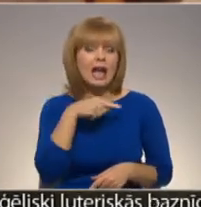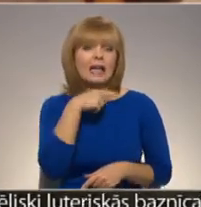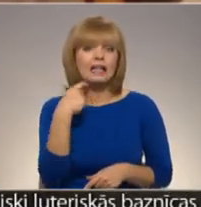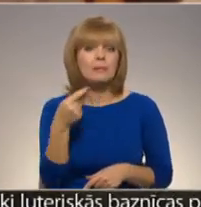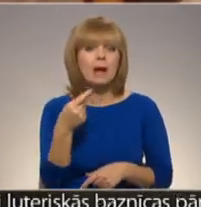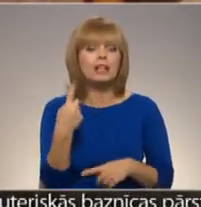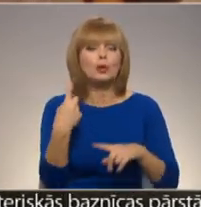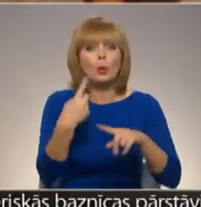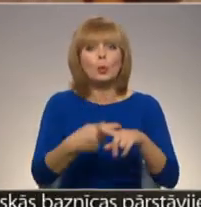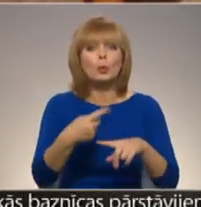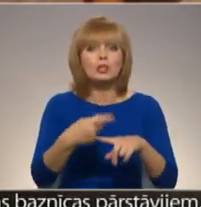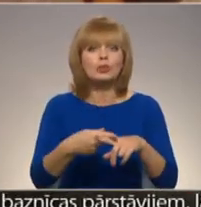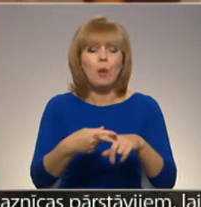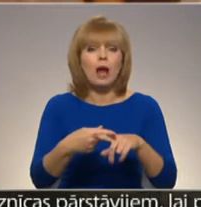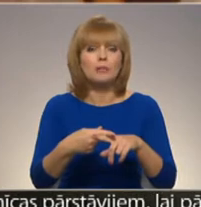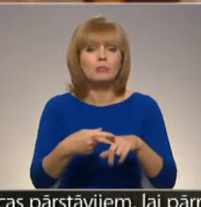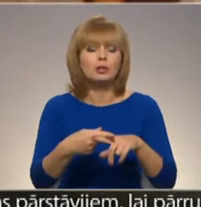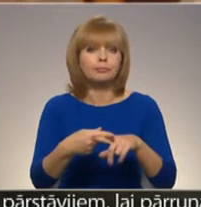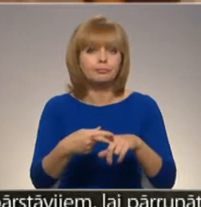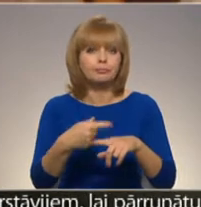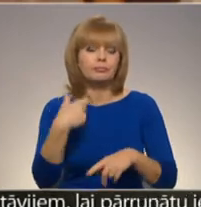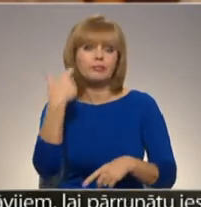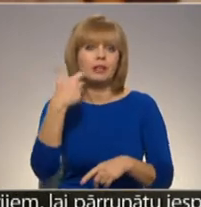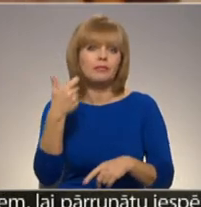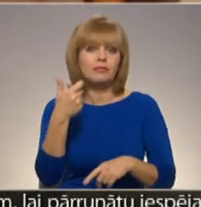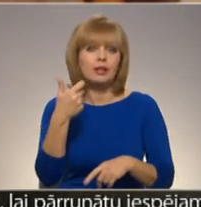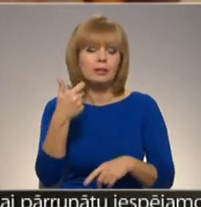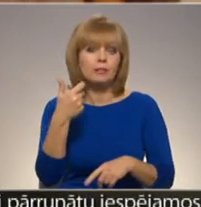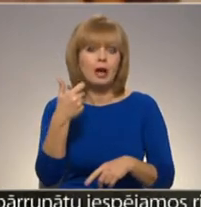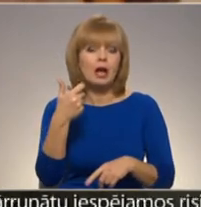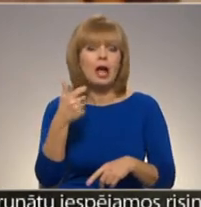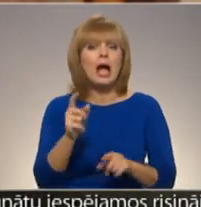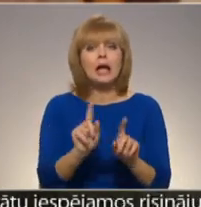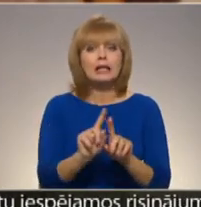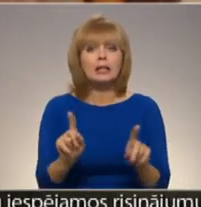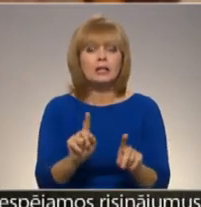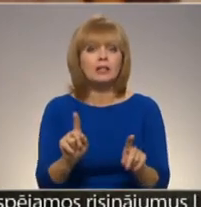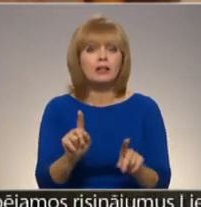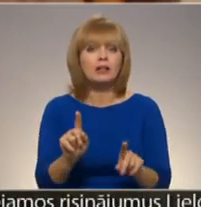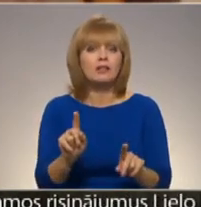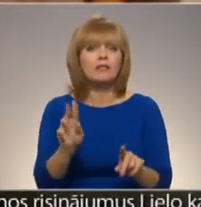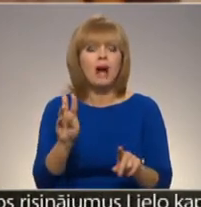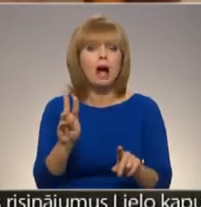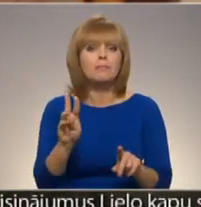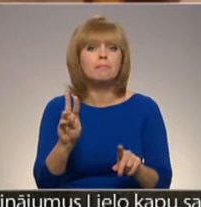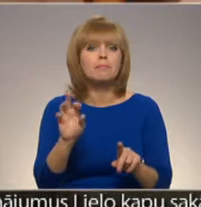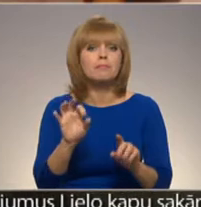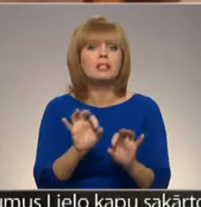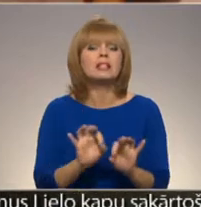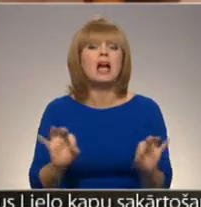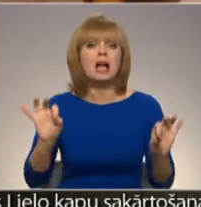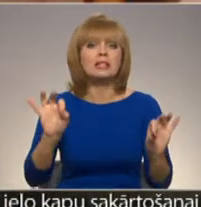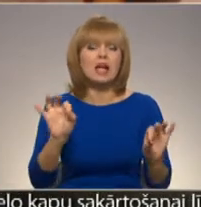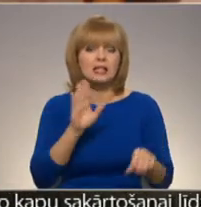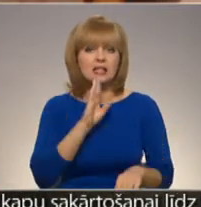tādu krustojumu starp filmu noir un to pin-upu. Ka ir tās vampu, tās skaistās vampu